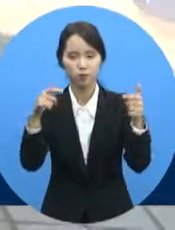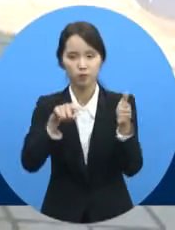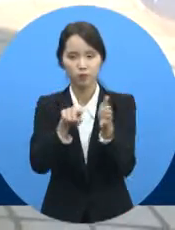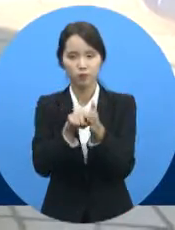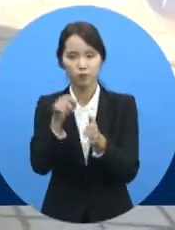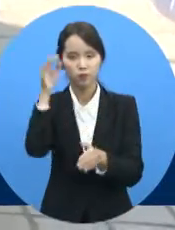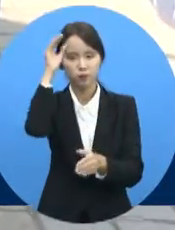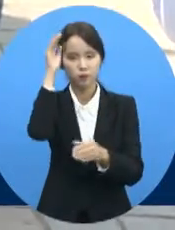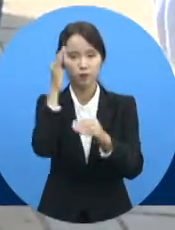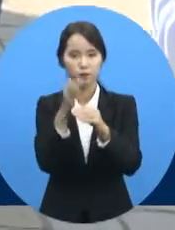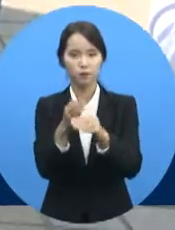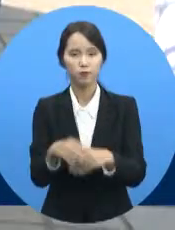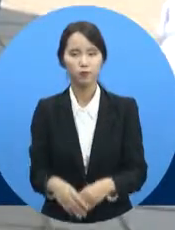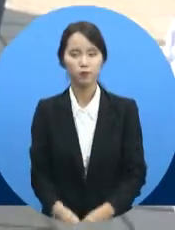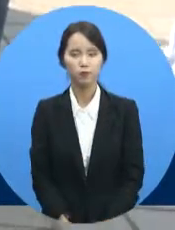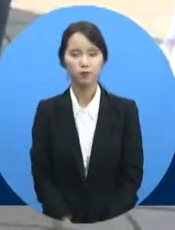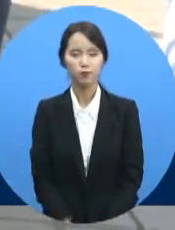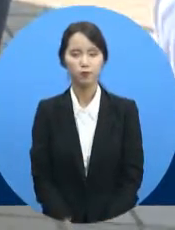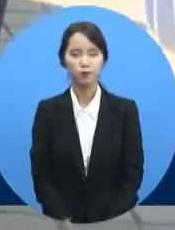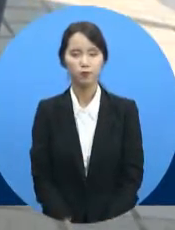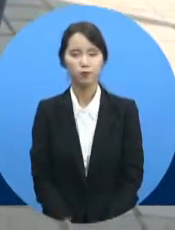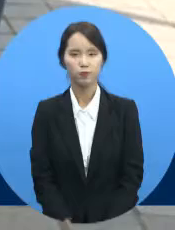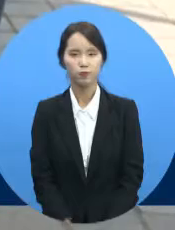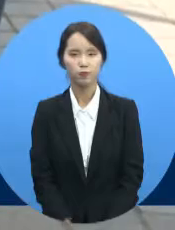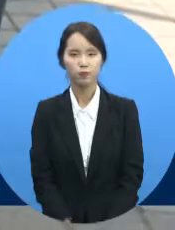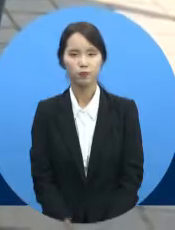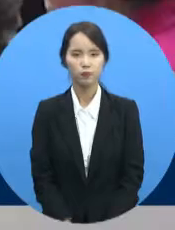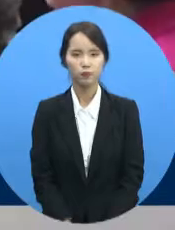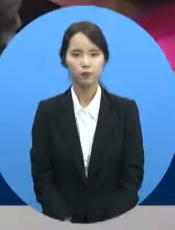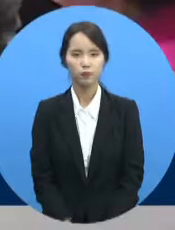있을 것으로 기대하고 있습니다.